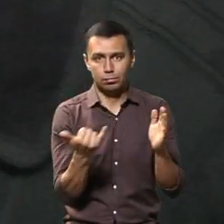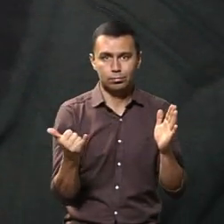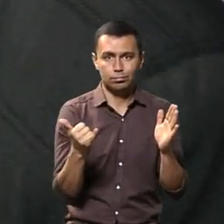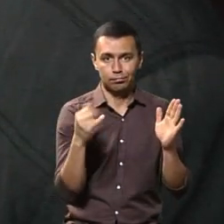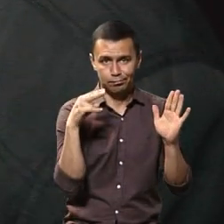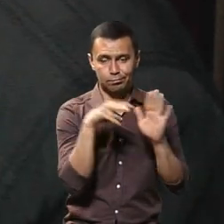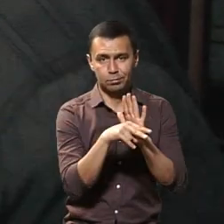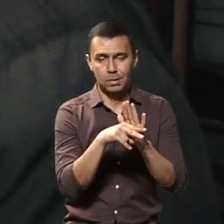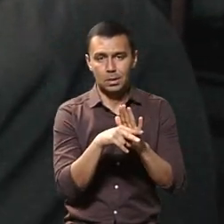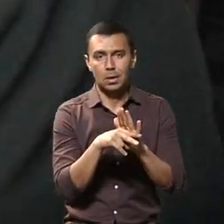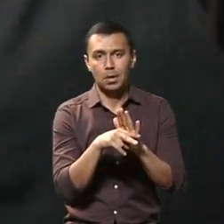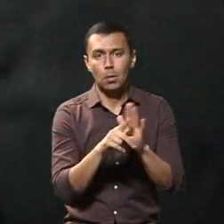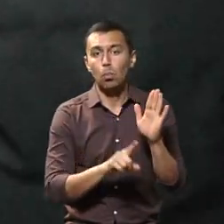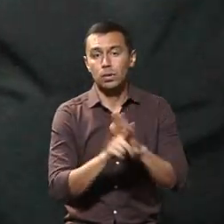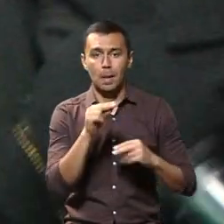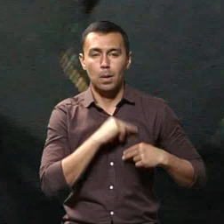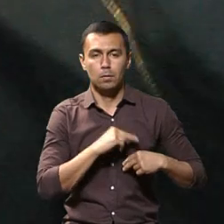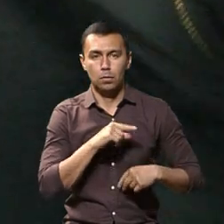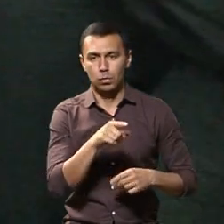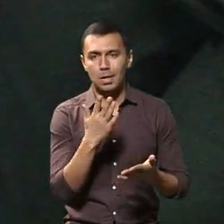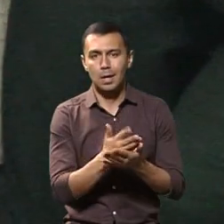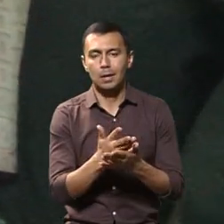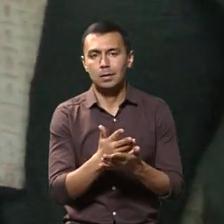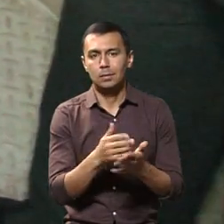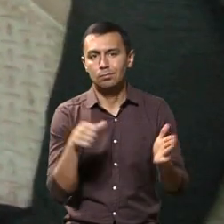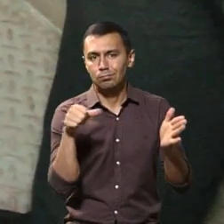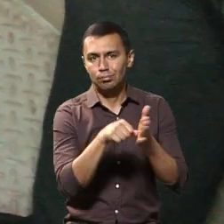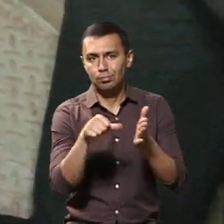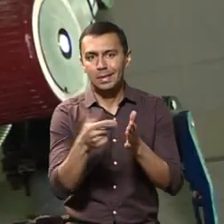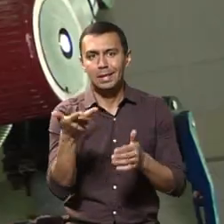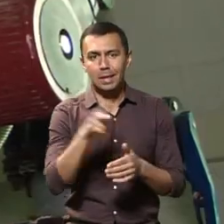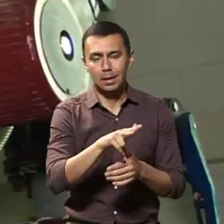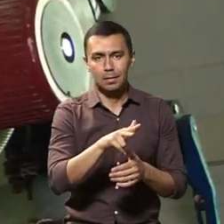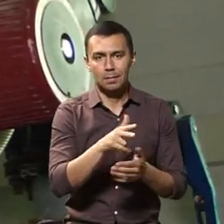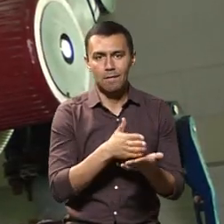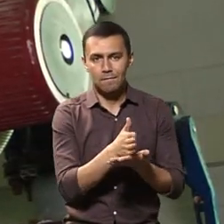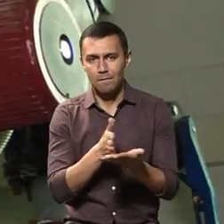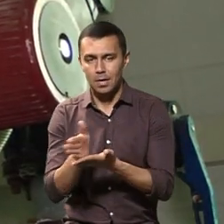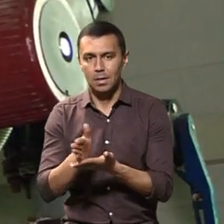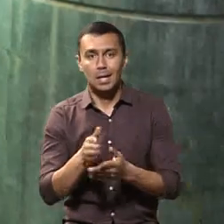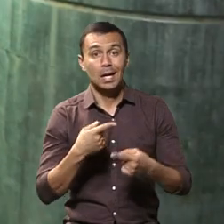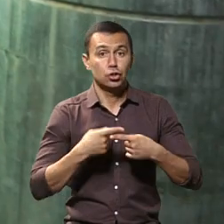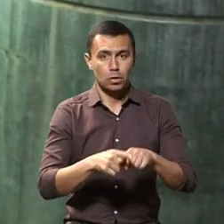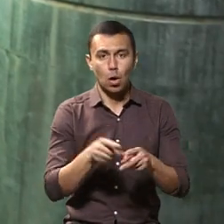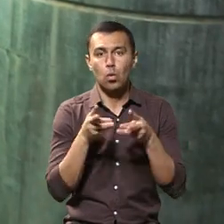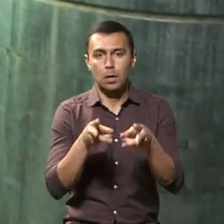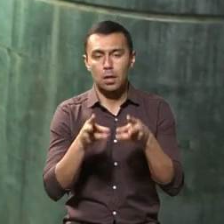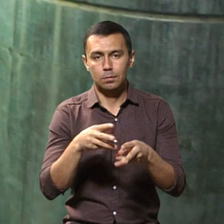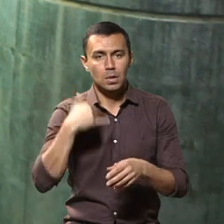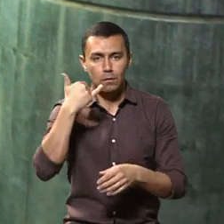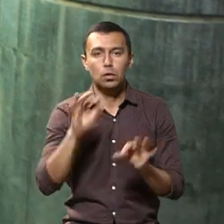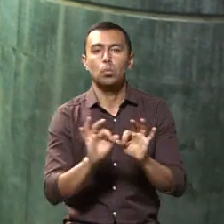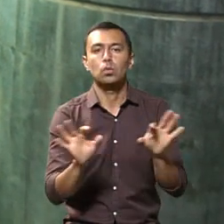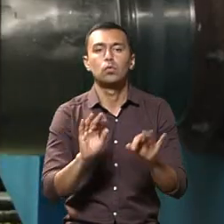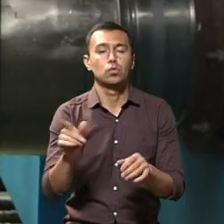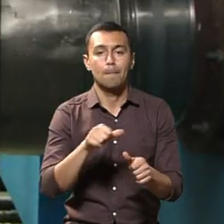і заводиться сам генератор, тут на ньому наживається також три фази. Інженер котелень Сергій Бакалець телефоном розповів,